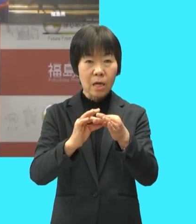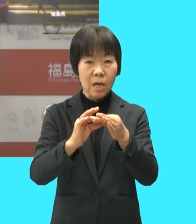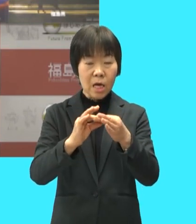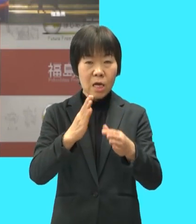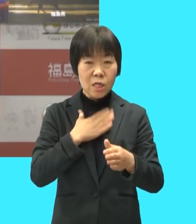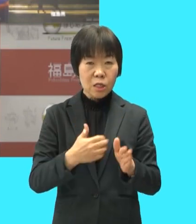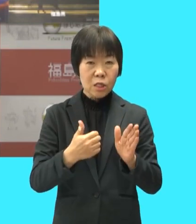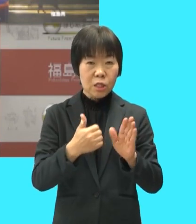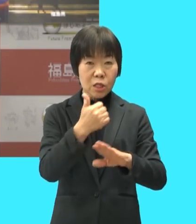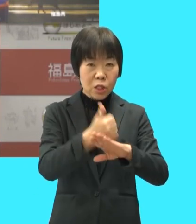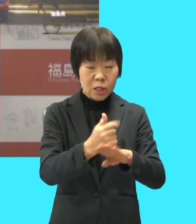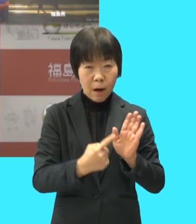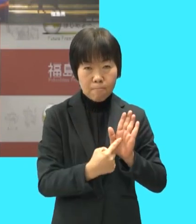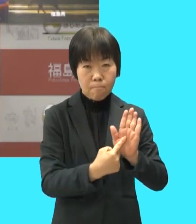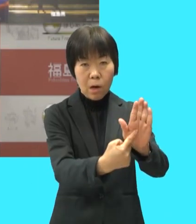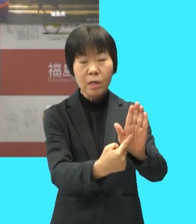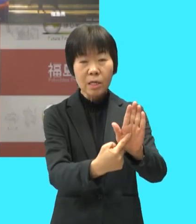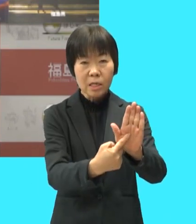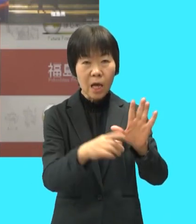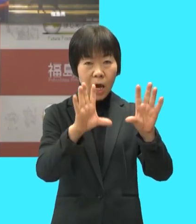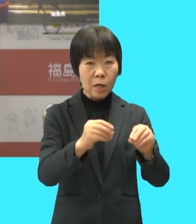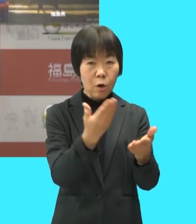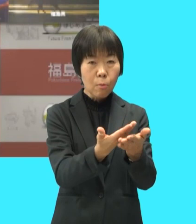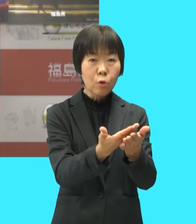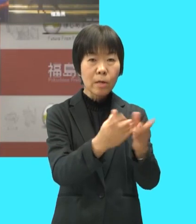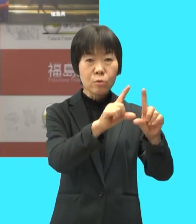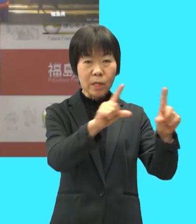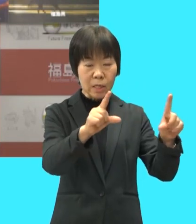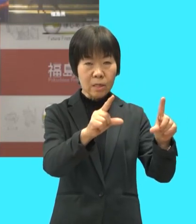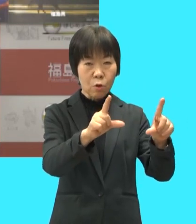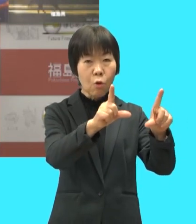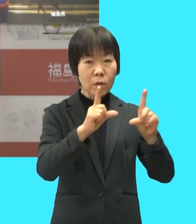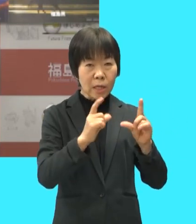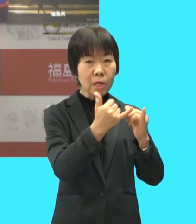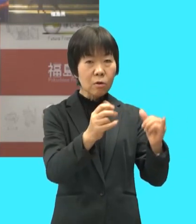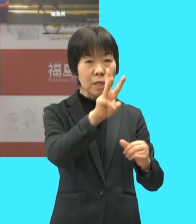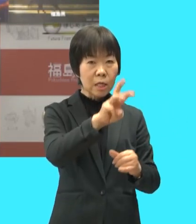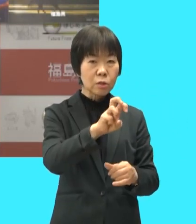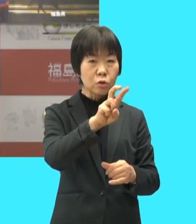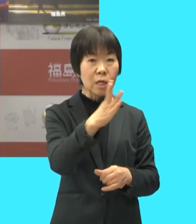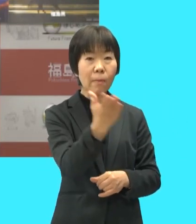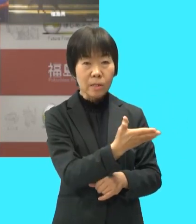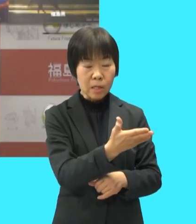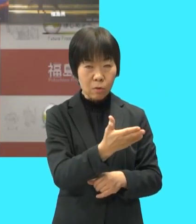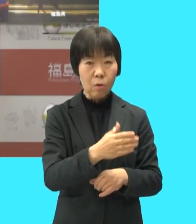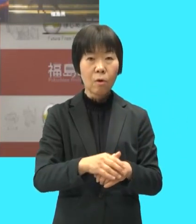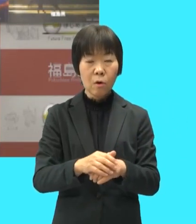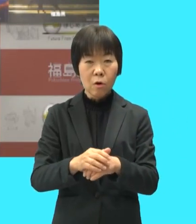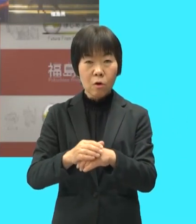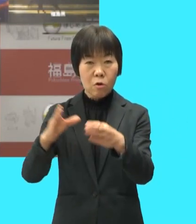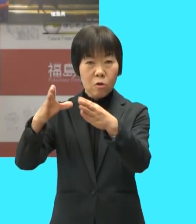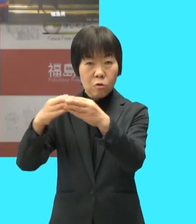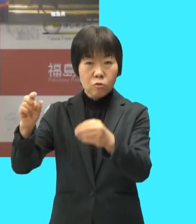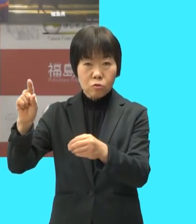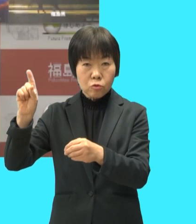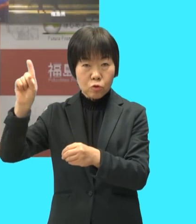に出て、その、廃炉を求めるべきと答えた人がですね 32%、 それよりも多くてですね、国